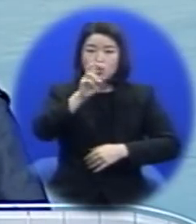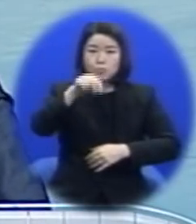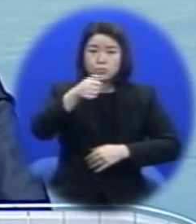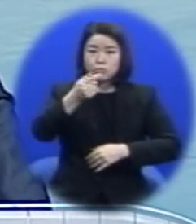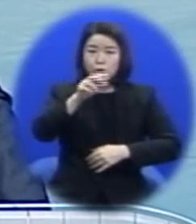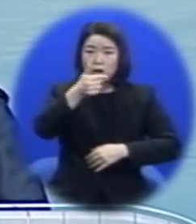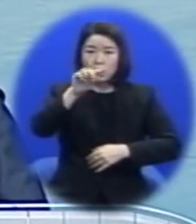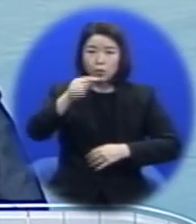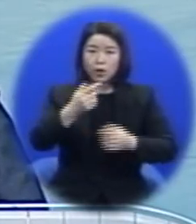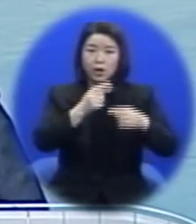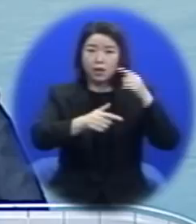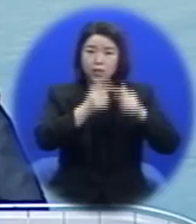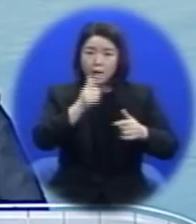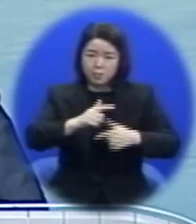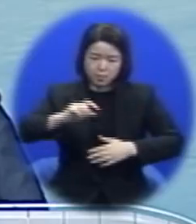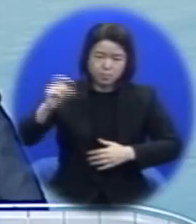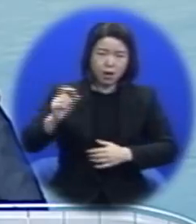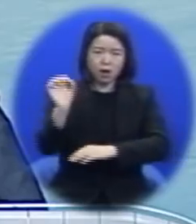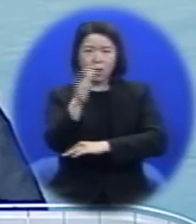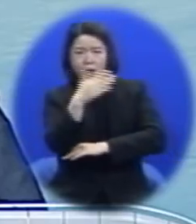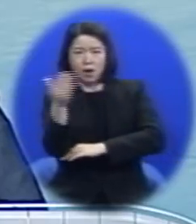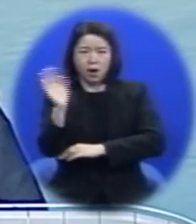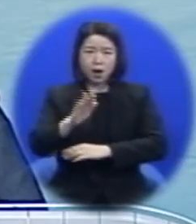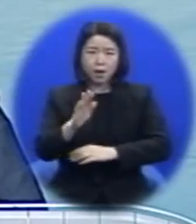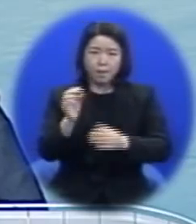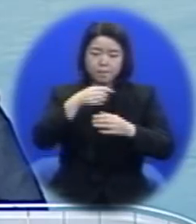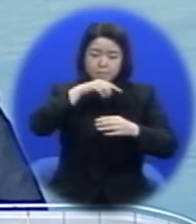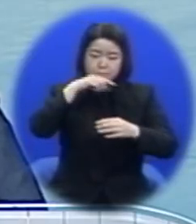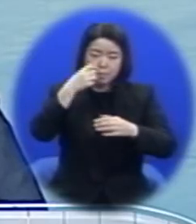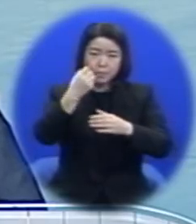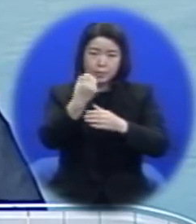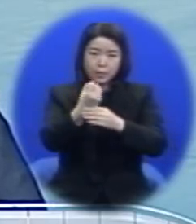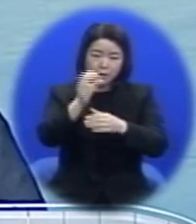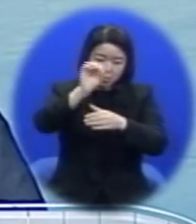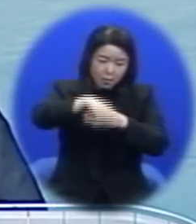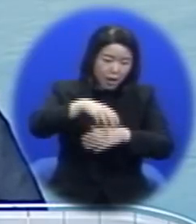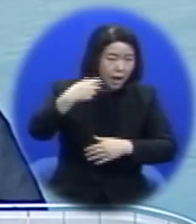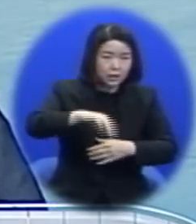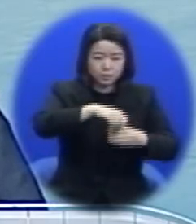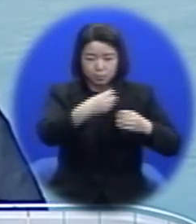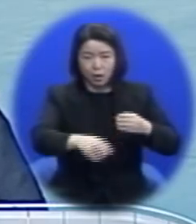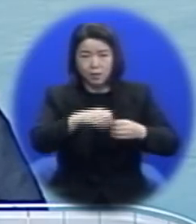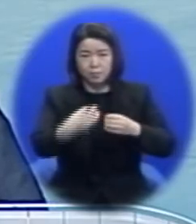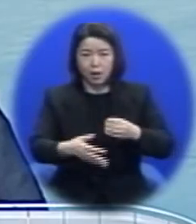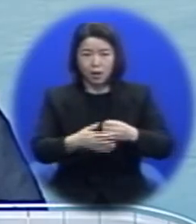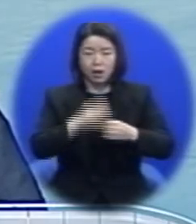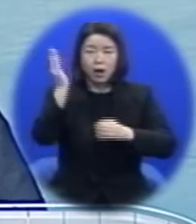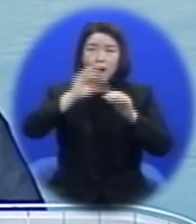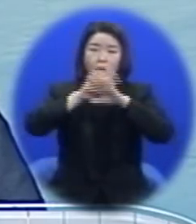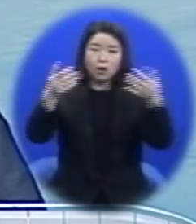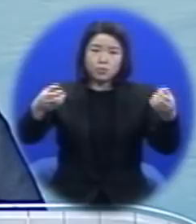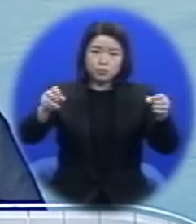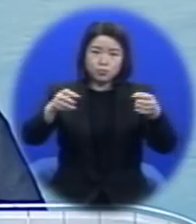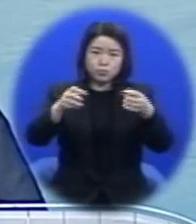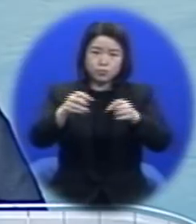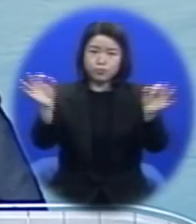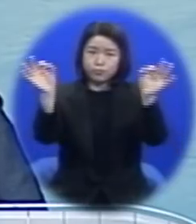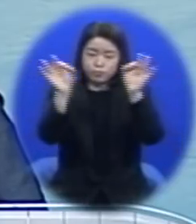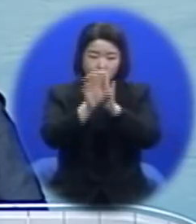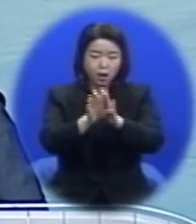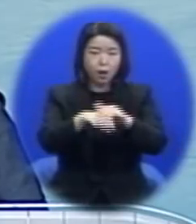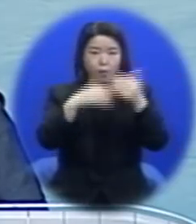흔들려서 설익은 열매가 떨어지듯 떨어졌습니다. 하늘은 두루마리가 말리듯 사라지고 모든 산과